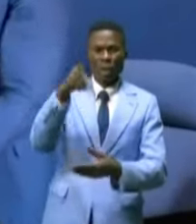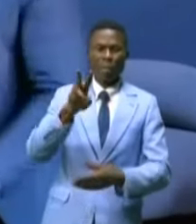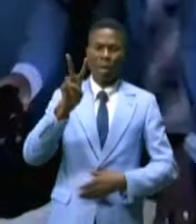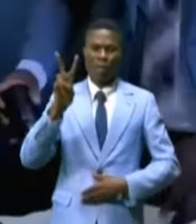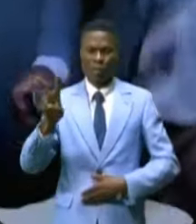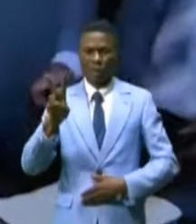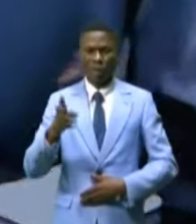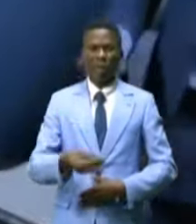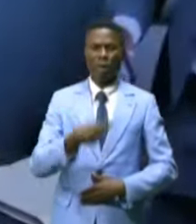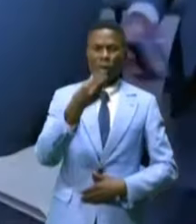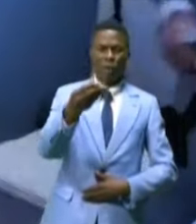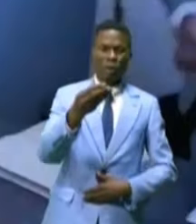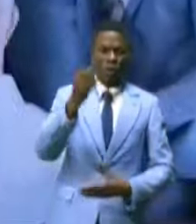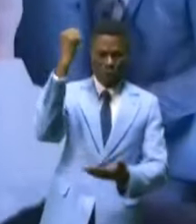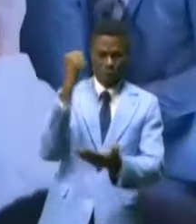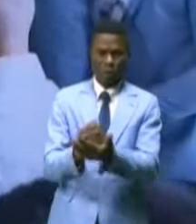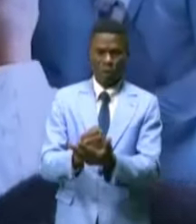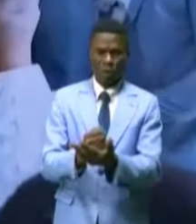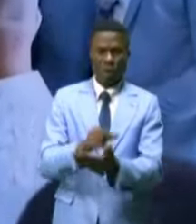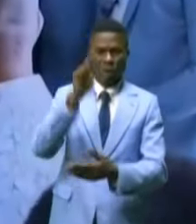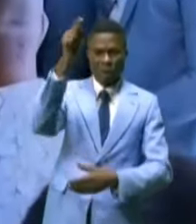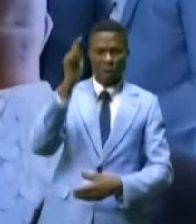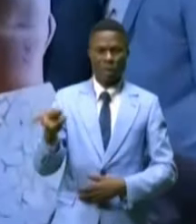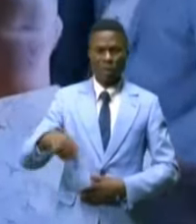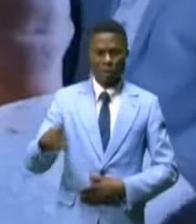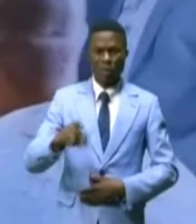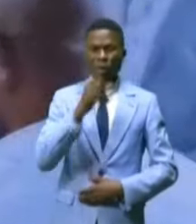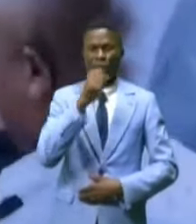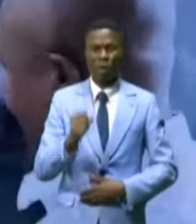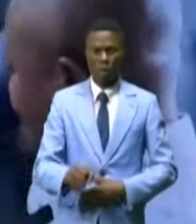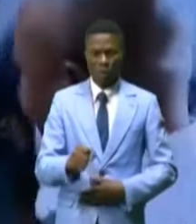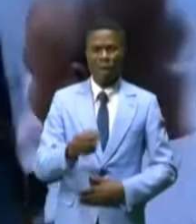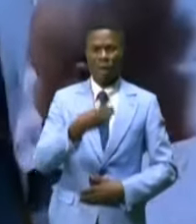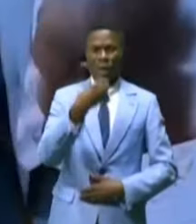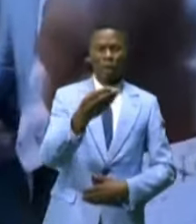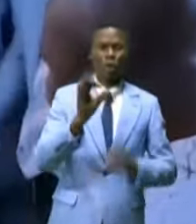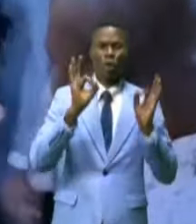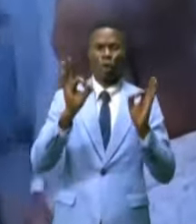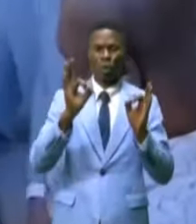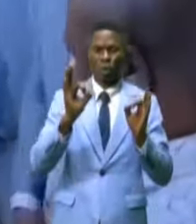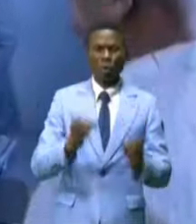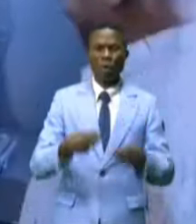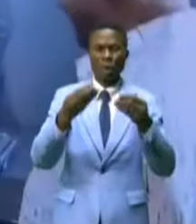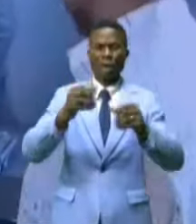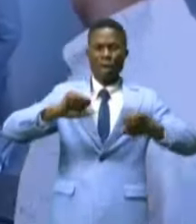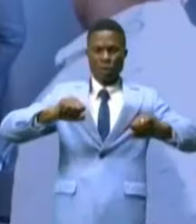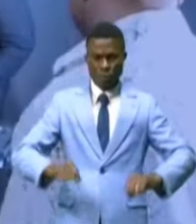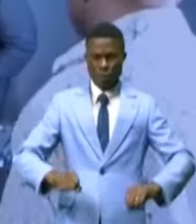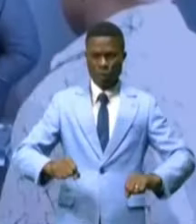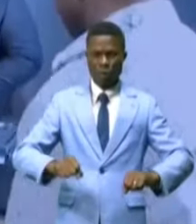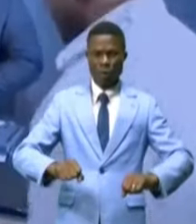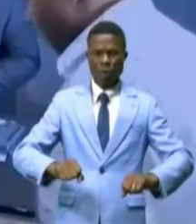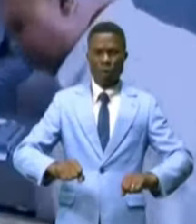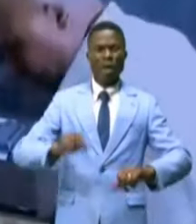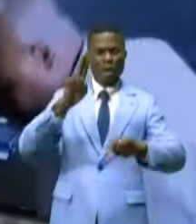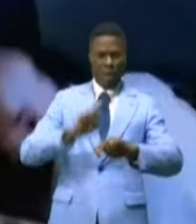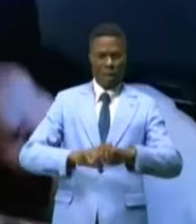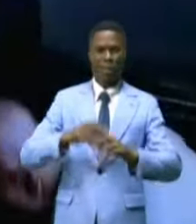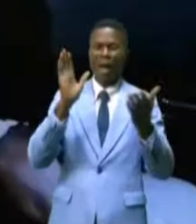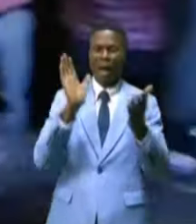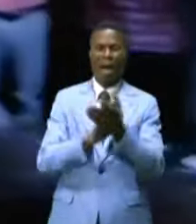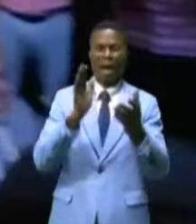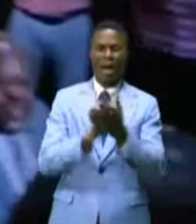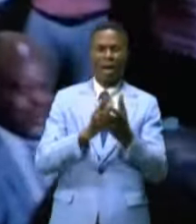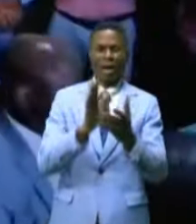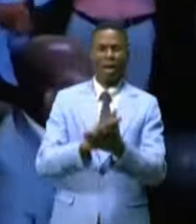La remise du sceau de la division provinciale par le sortant à l'entrant, avant de lui céder in fine le fauteuil sous les acclamations